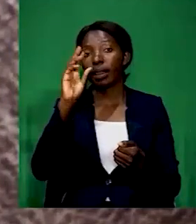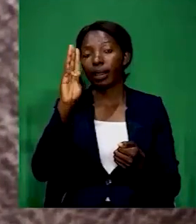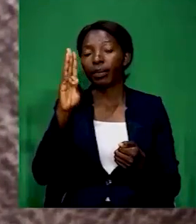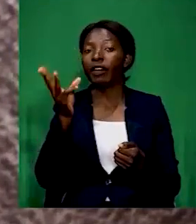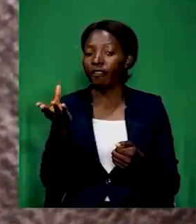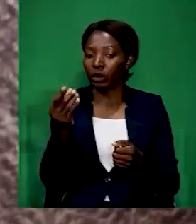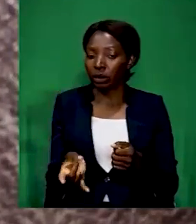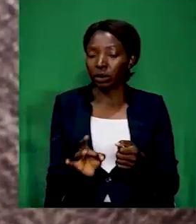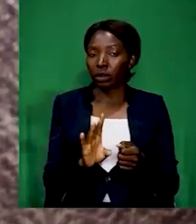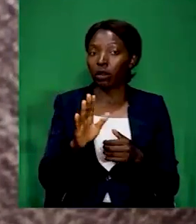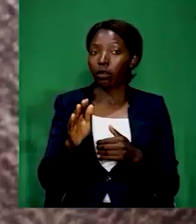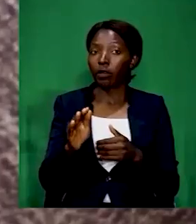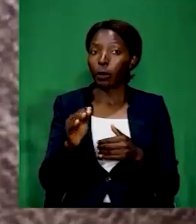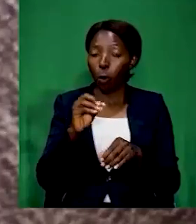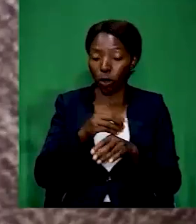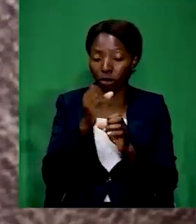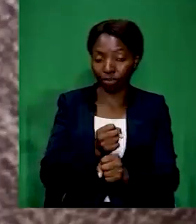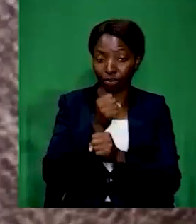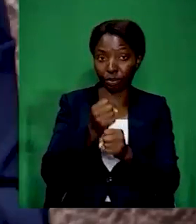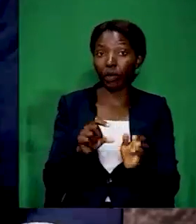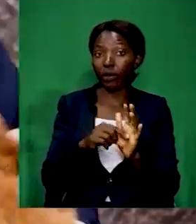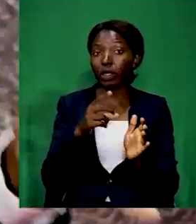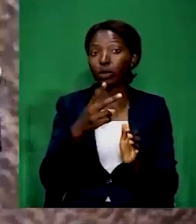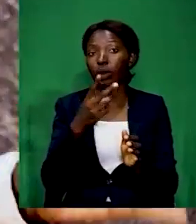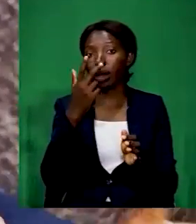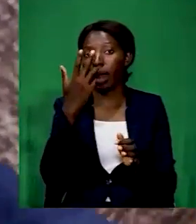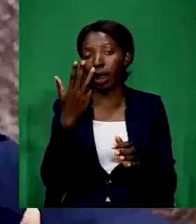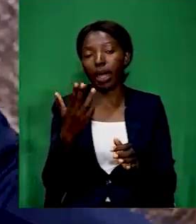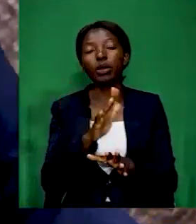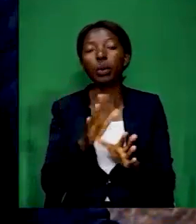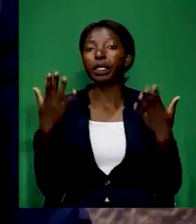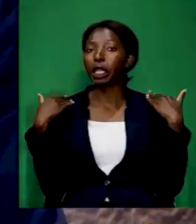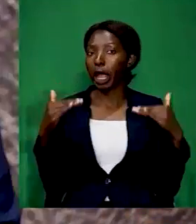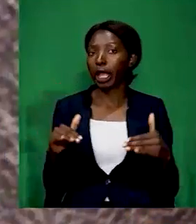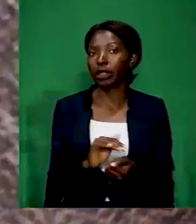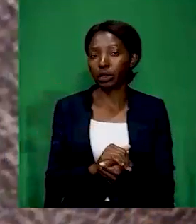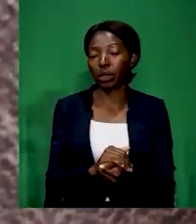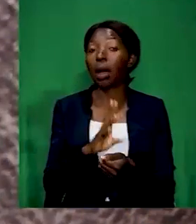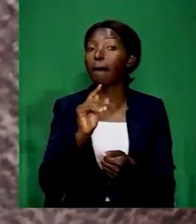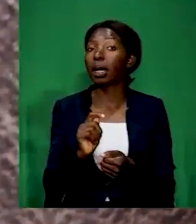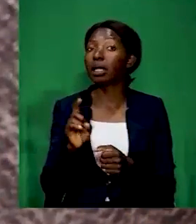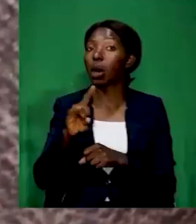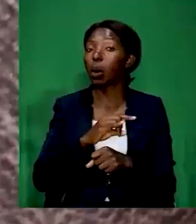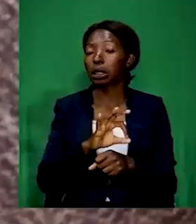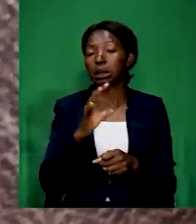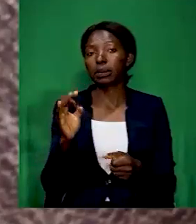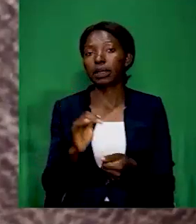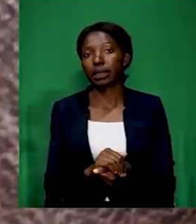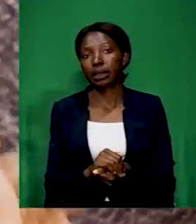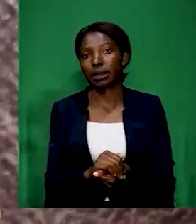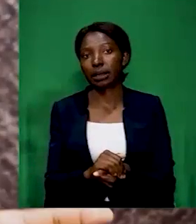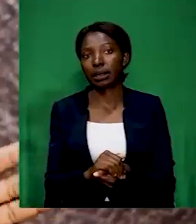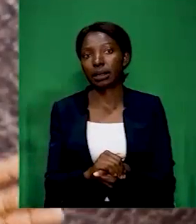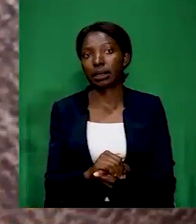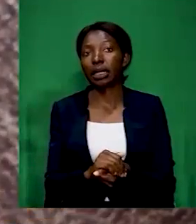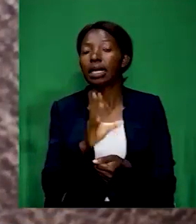mberi pengoro. Now this time, verse 29, it's no longer the angel. Shikanzi, the spirit. Shikanzi,